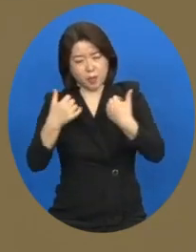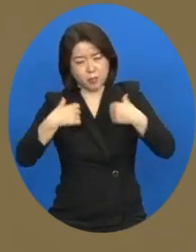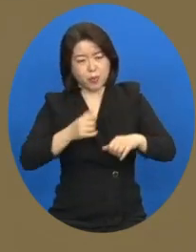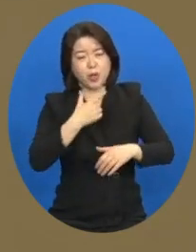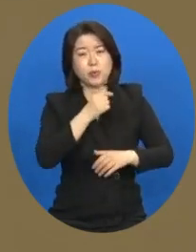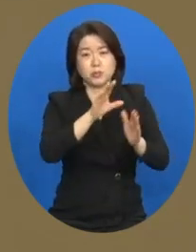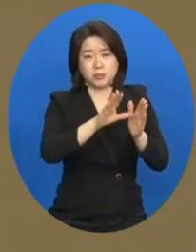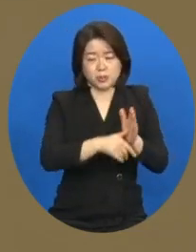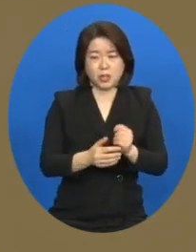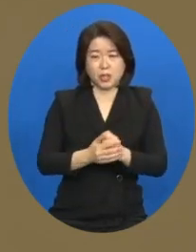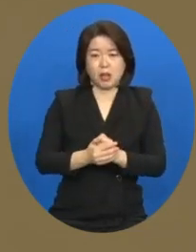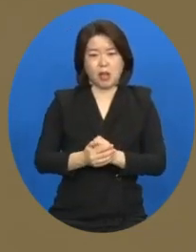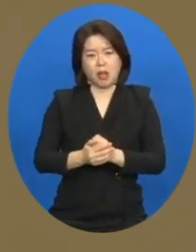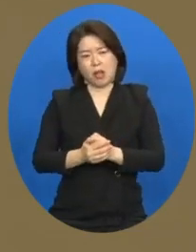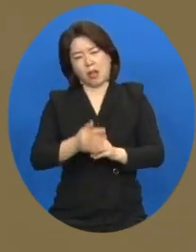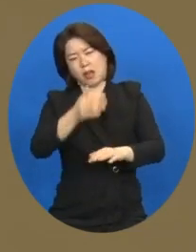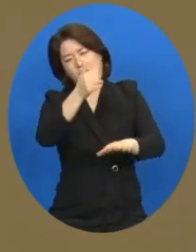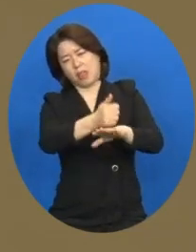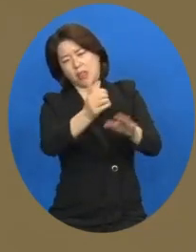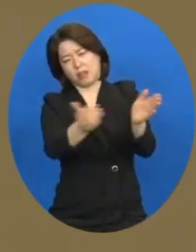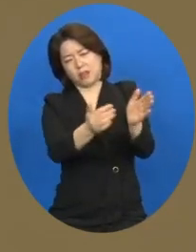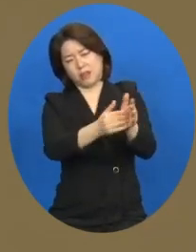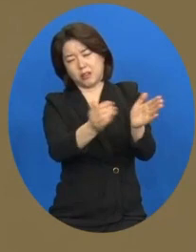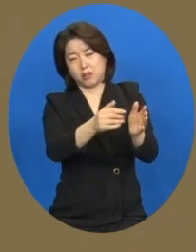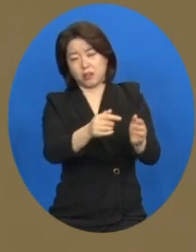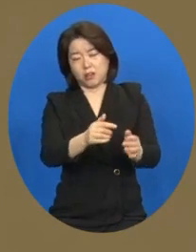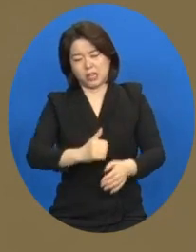이제는 끝인가 봐, 악만 받쳐오고,